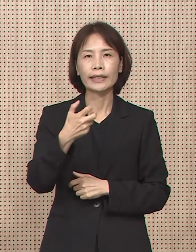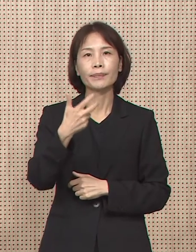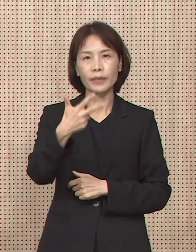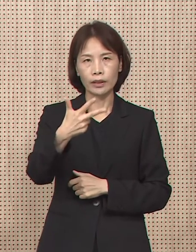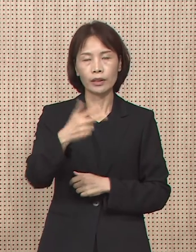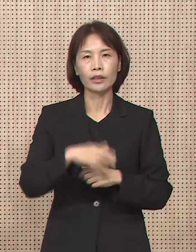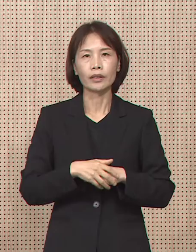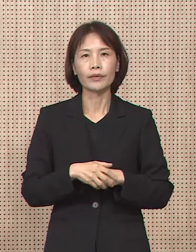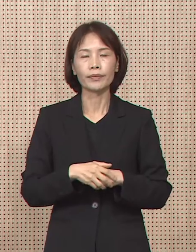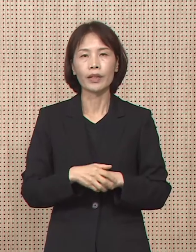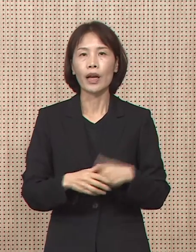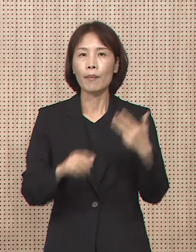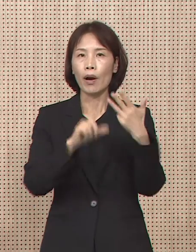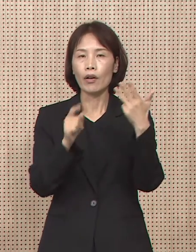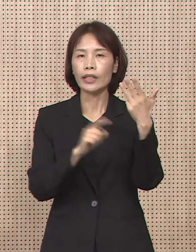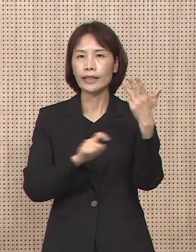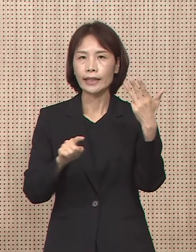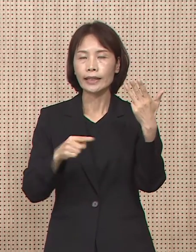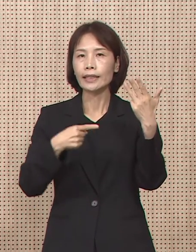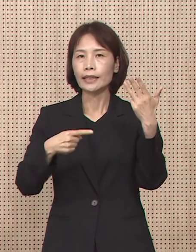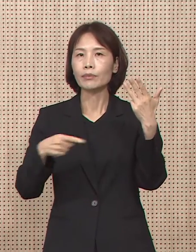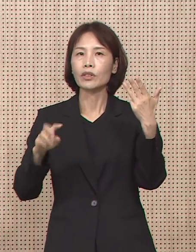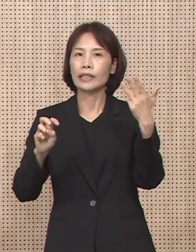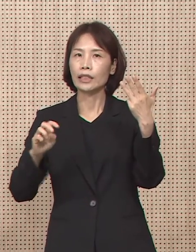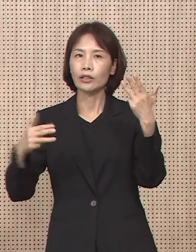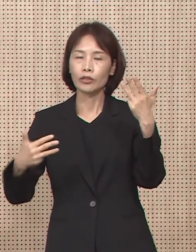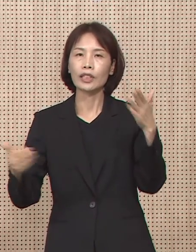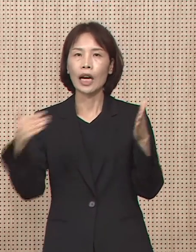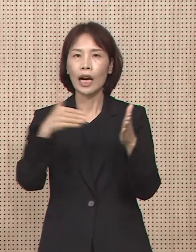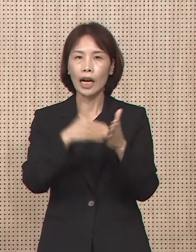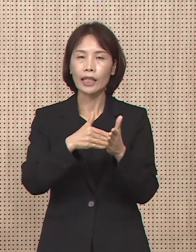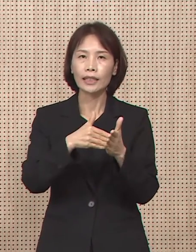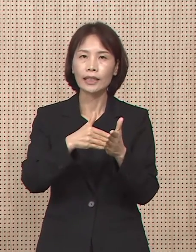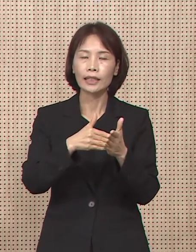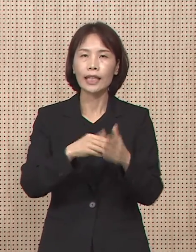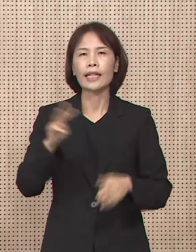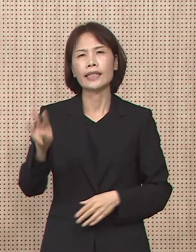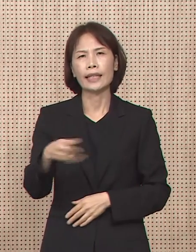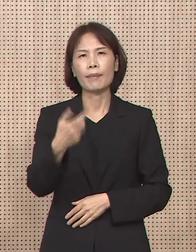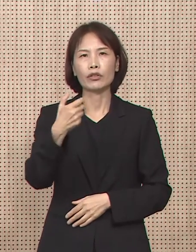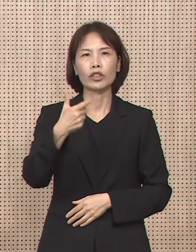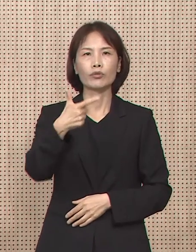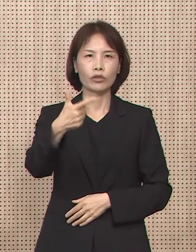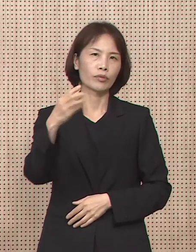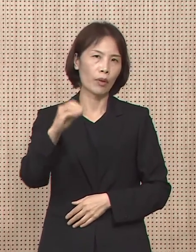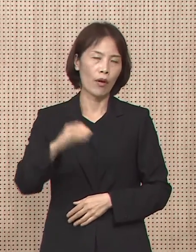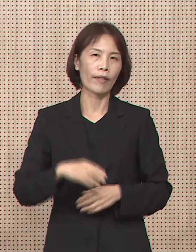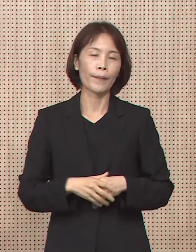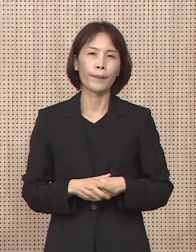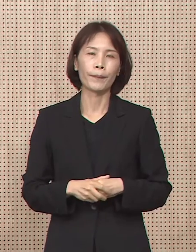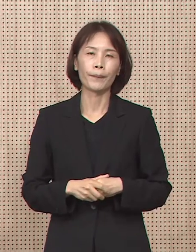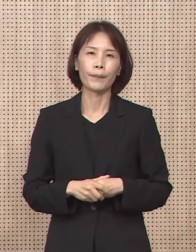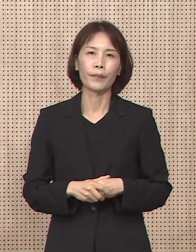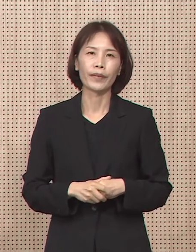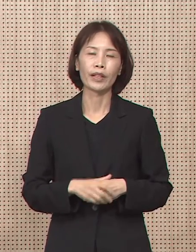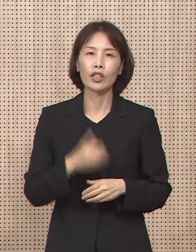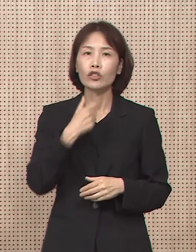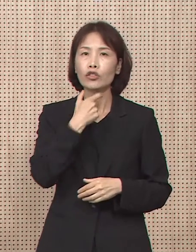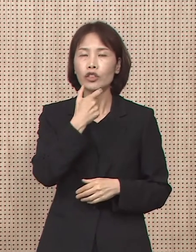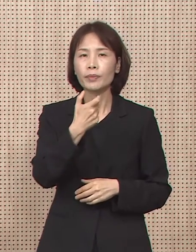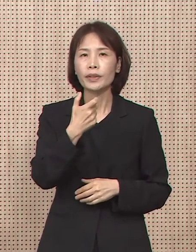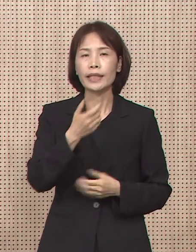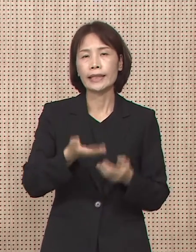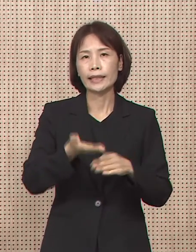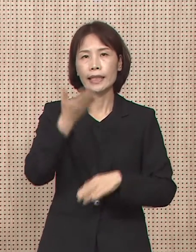6,778명입니다. 8월 1일부터 29일까지 발생한 도내 사망자는 366명입니다. 이중 60세